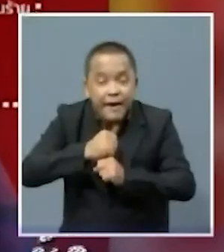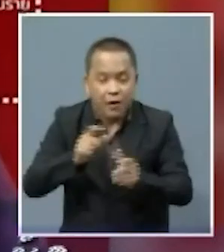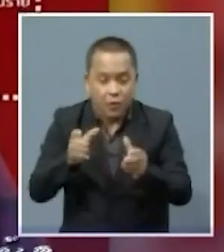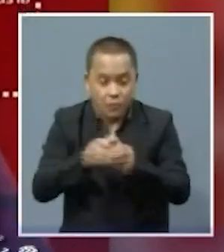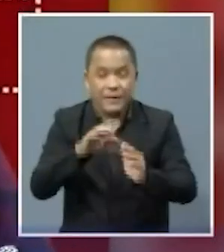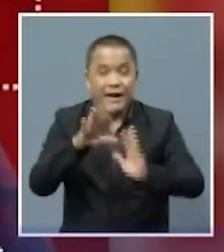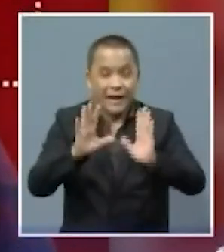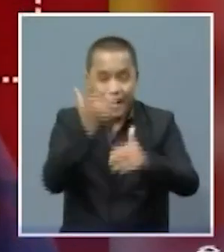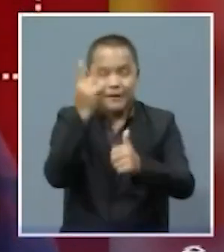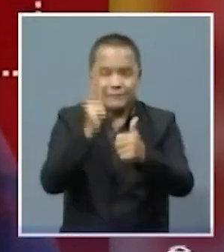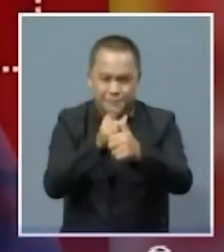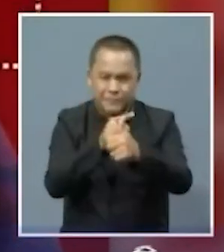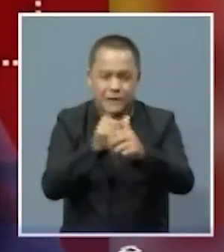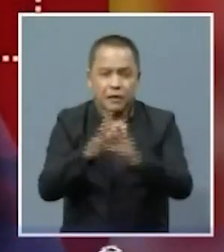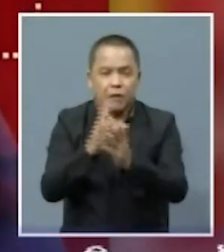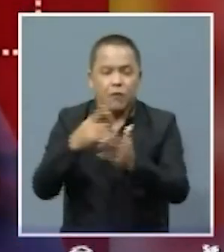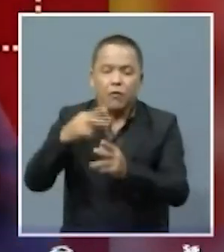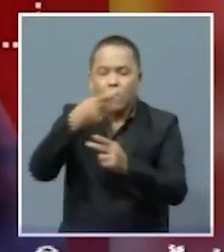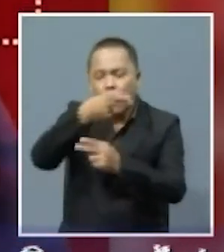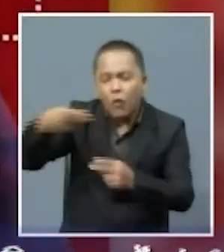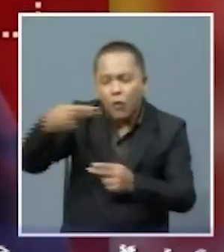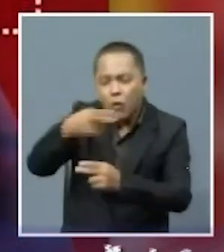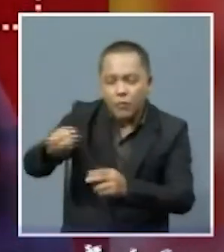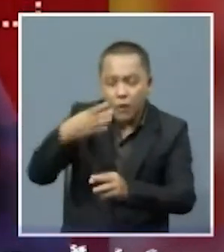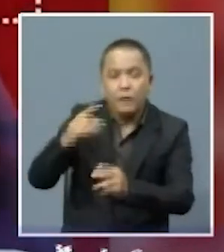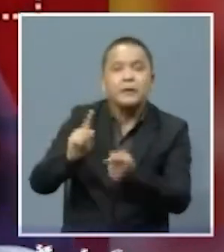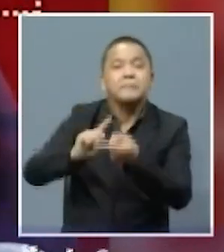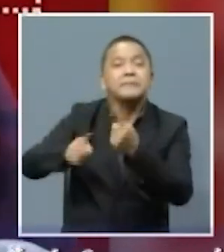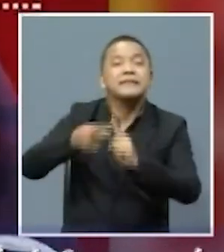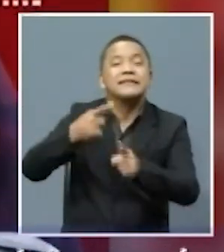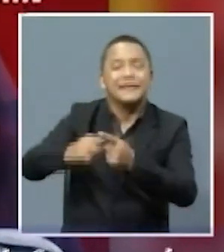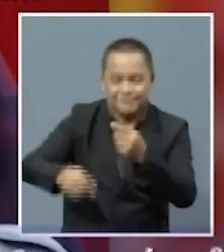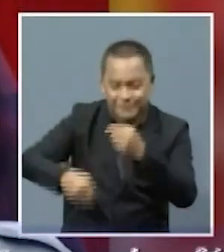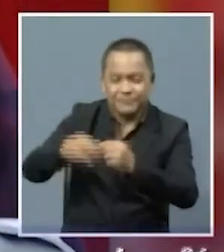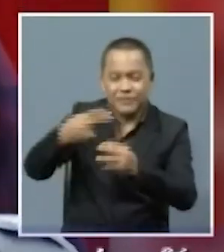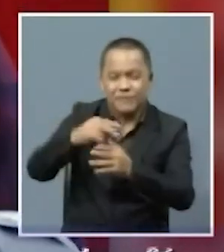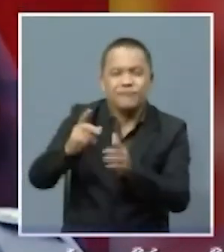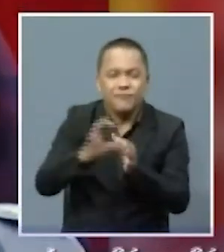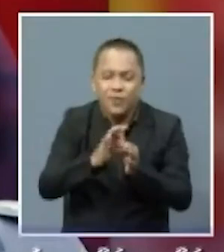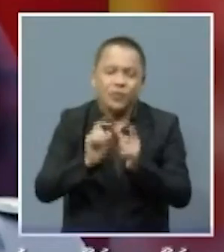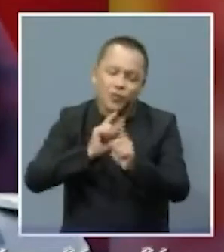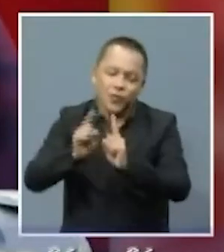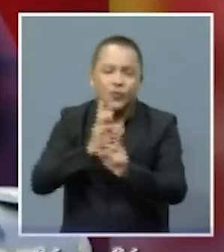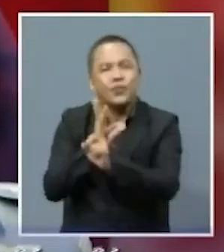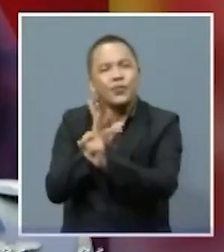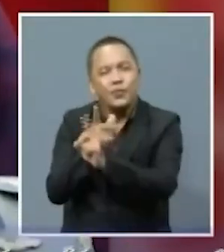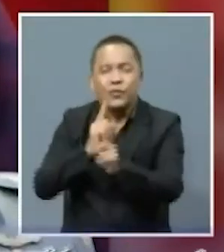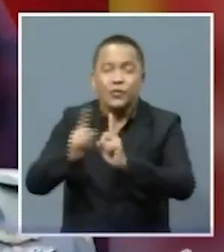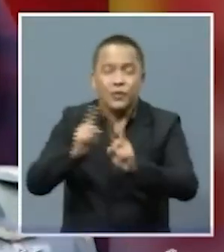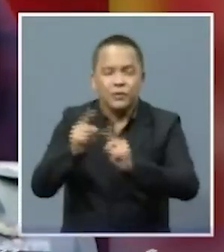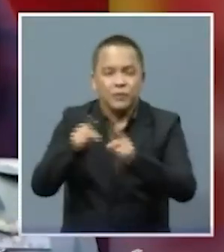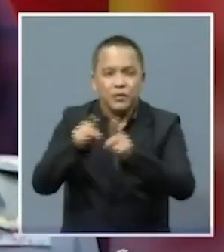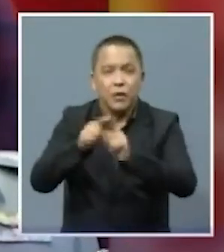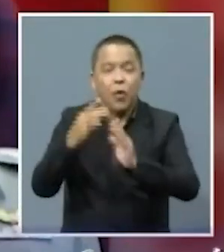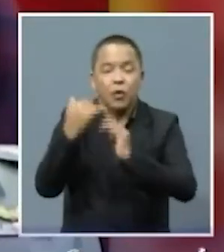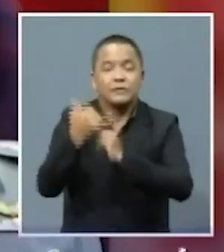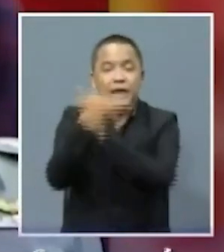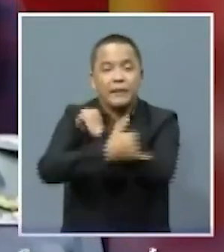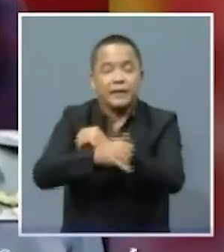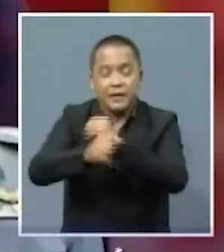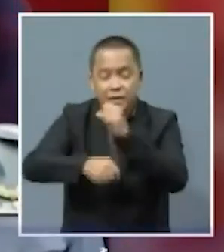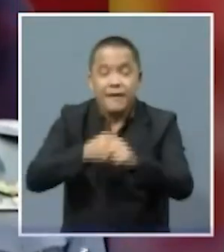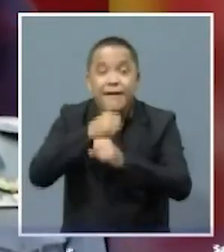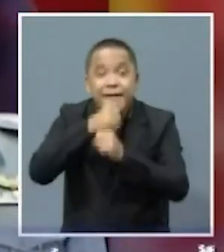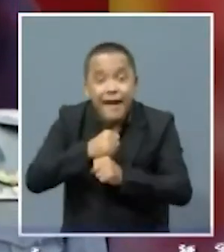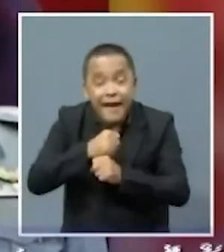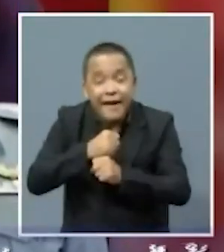กลุ่มแรกเหมือนกันจะเป็นแบบส่งข้อความมาแอดเป็นเพื่อนค่ะสารสัมพันธ์เชิงชู้สาวแต่ใช้เป็นต่างชาติวัยเกษียณเพ